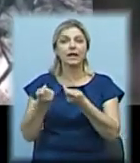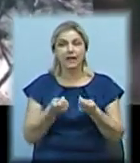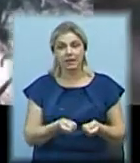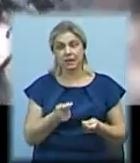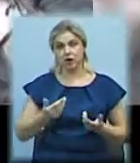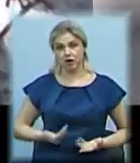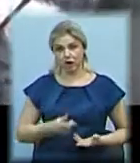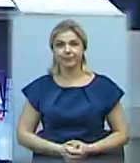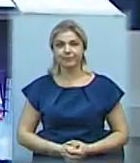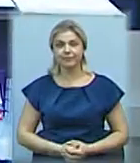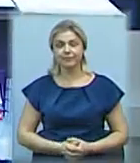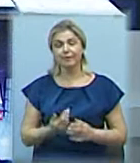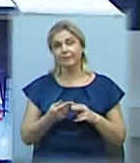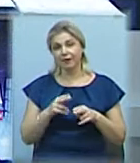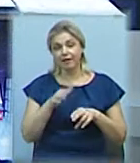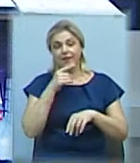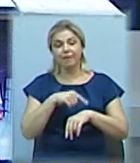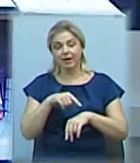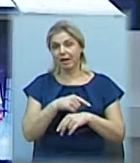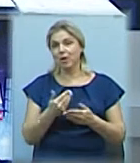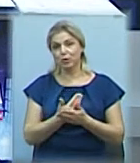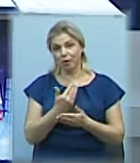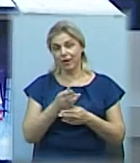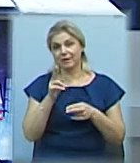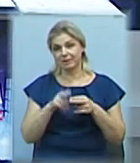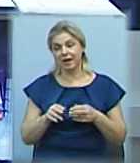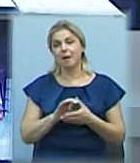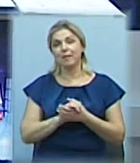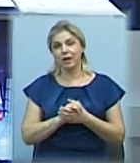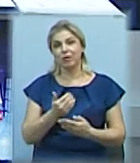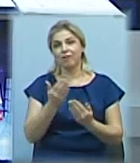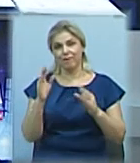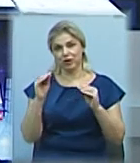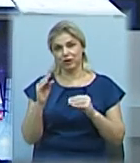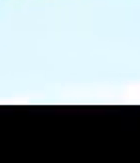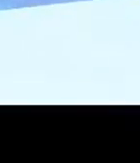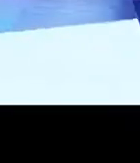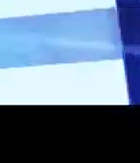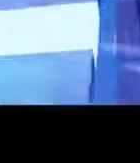міста. І на цю годину це всі новини. Мирного вам вечора!